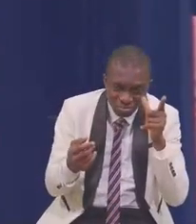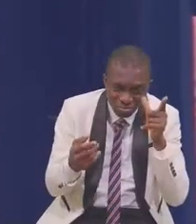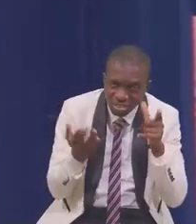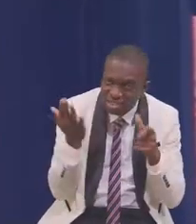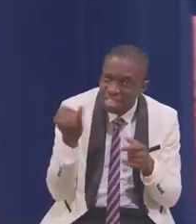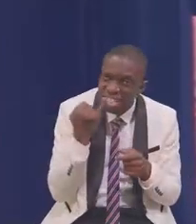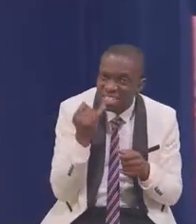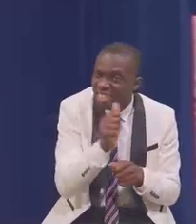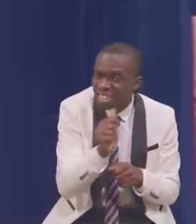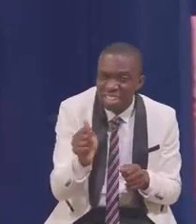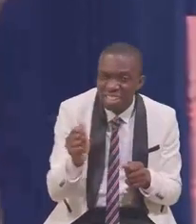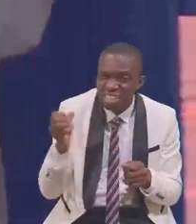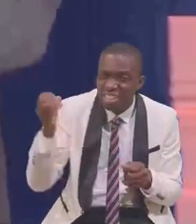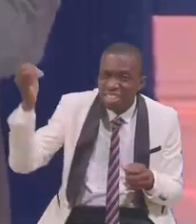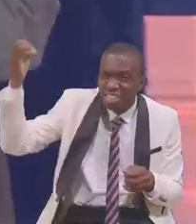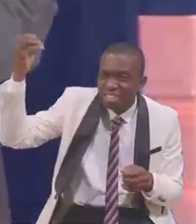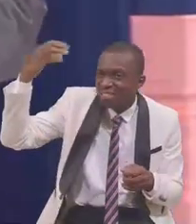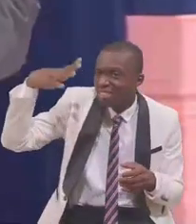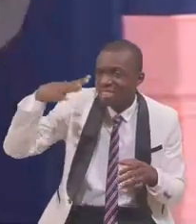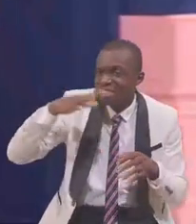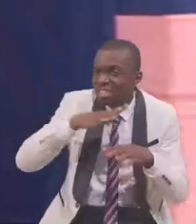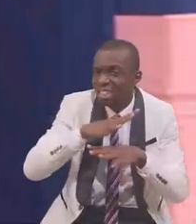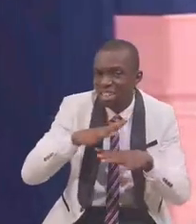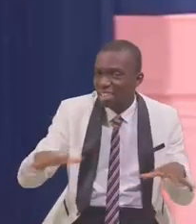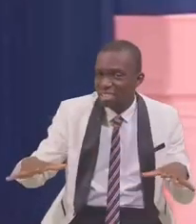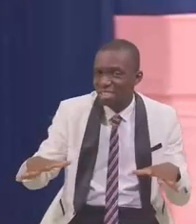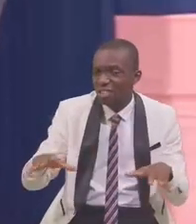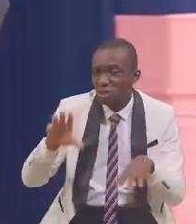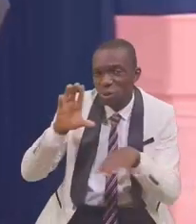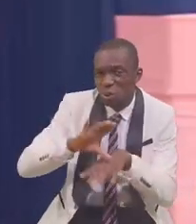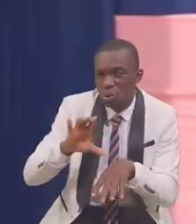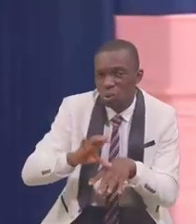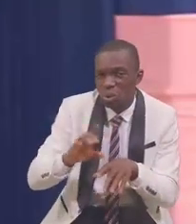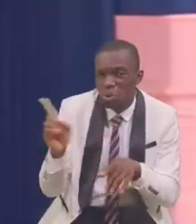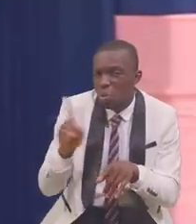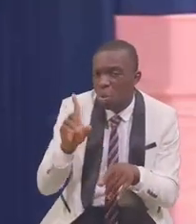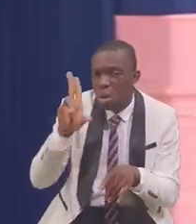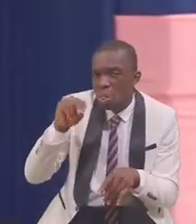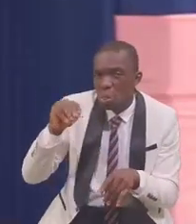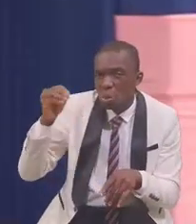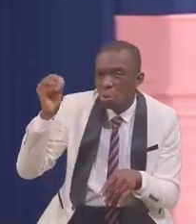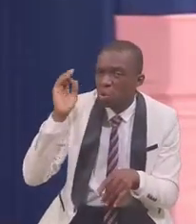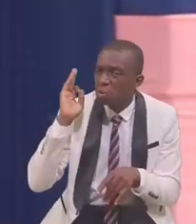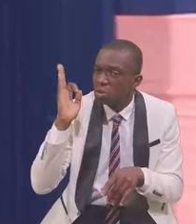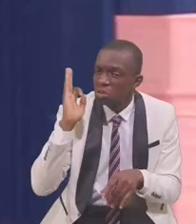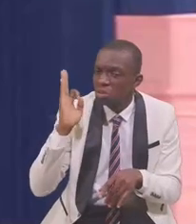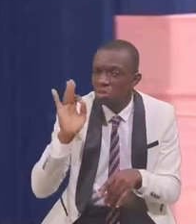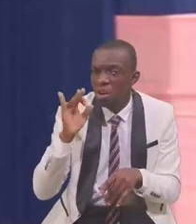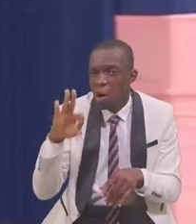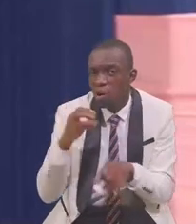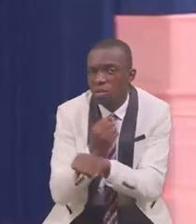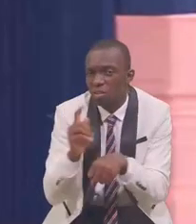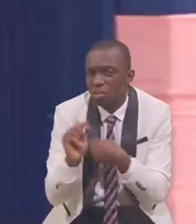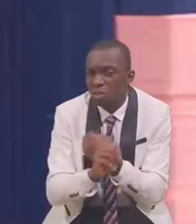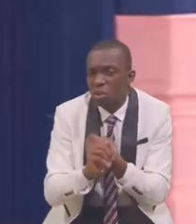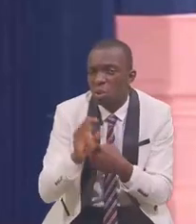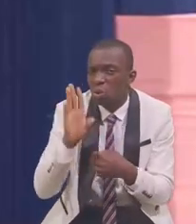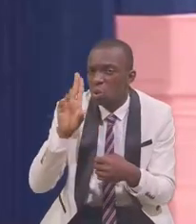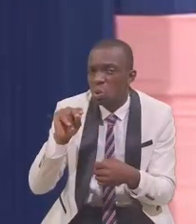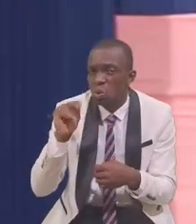on ne prêche pas la grâce, on ne prêche pas le salut, on ne prêche pas la vie éternelle, on ne prêche pas le fait d'aller au ciel, c'est la